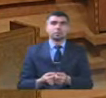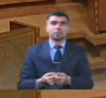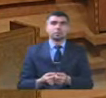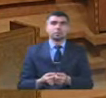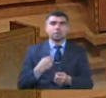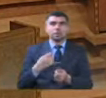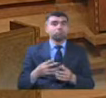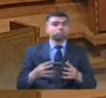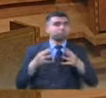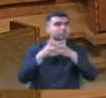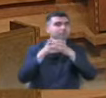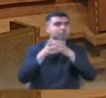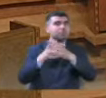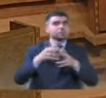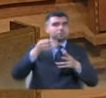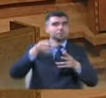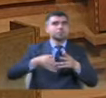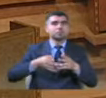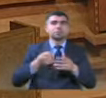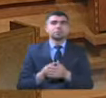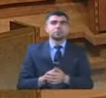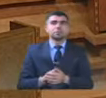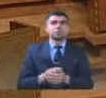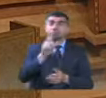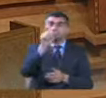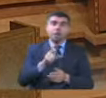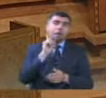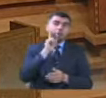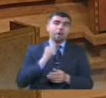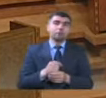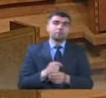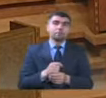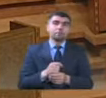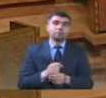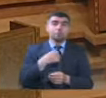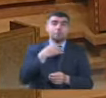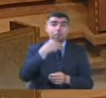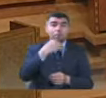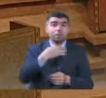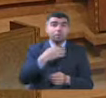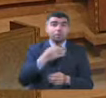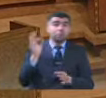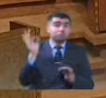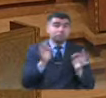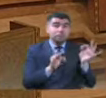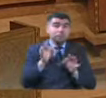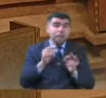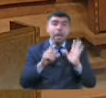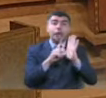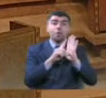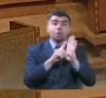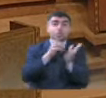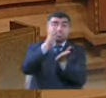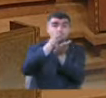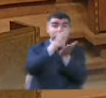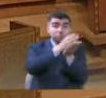نتضامن مع الكلام ديال السيدة النائبة المحترمة، ولكن هذه القضية هذه كتشوش عليا باعتبار أن حقوق الإنسان ما